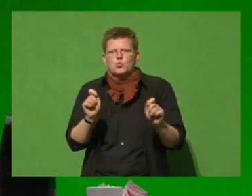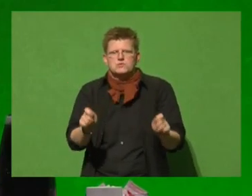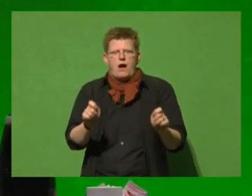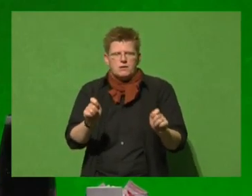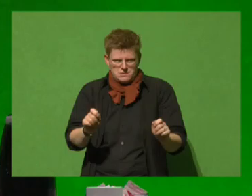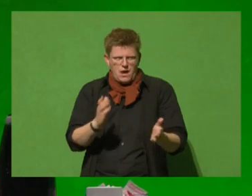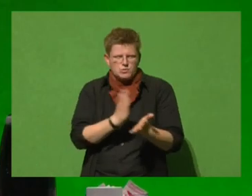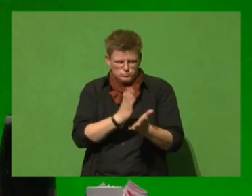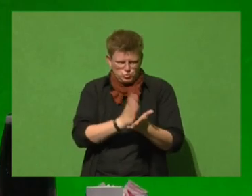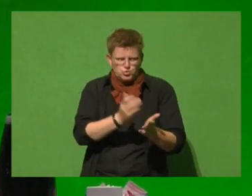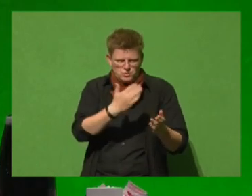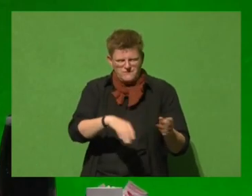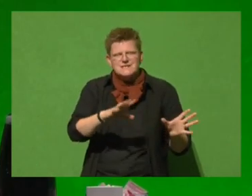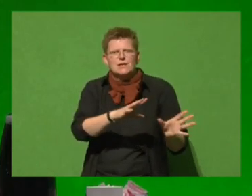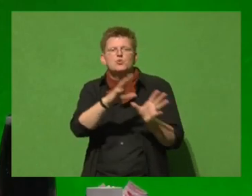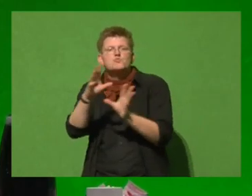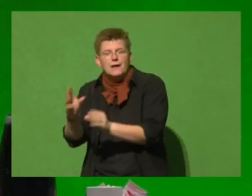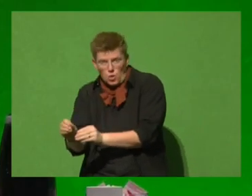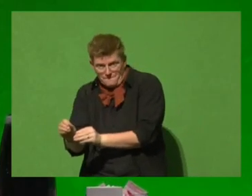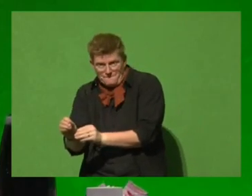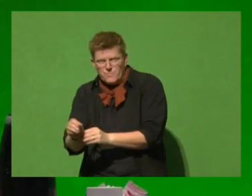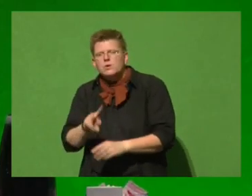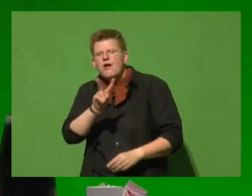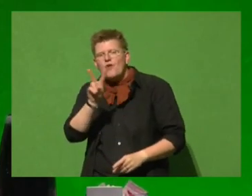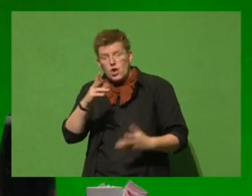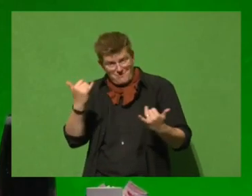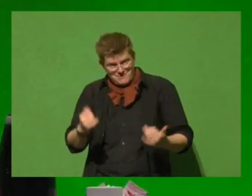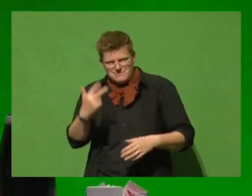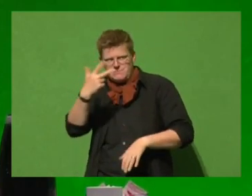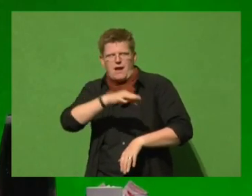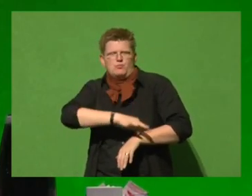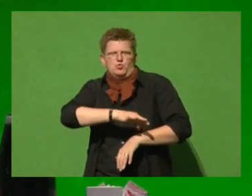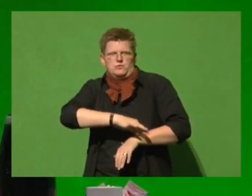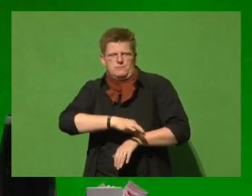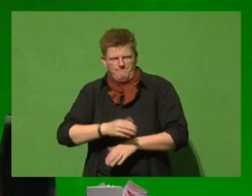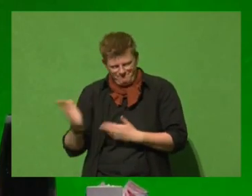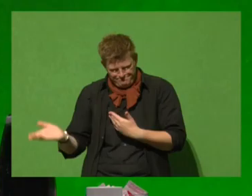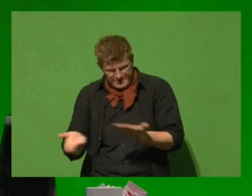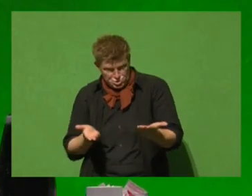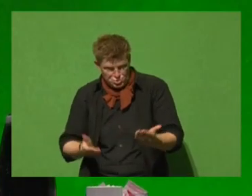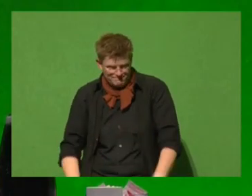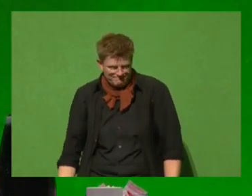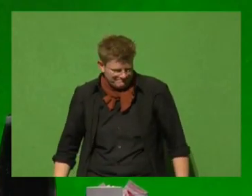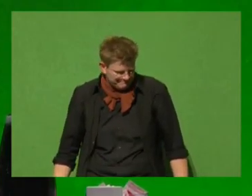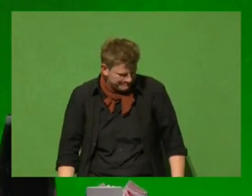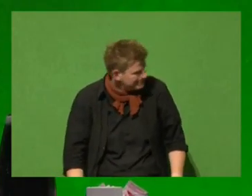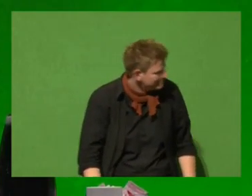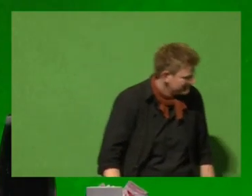übernommen wurde. Und Volker, du hast jetzt 3 Minuten Zeit, diesen Antrag vorzustellen. Bitte